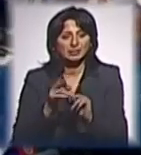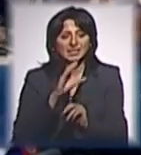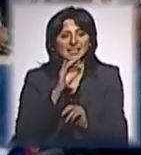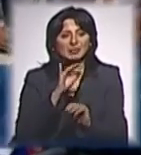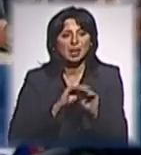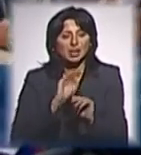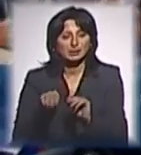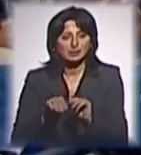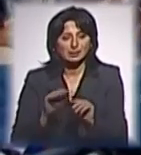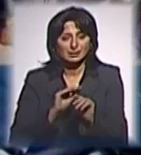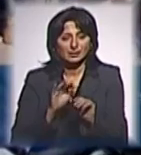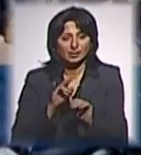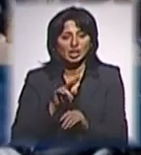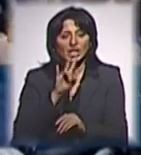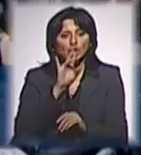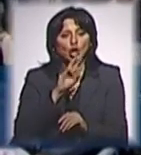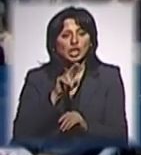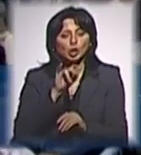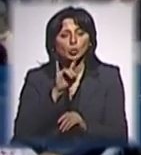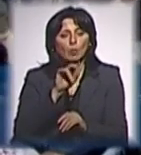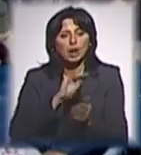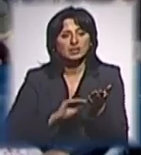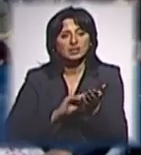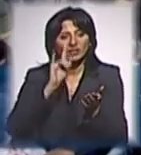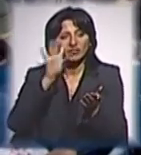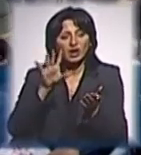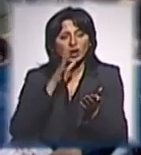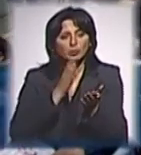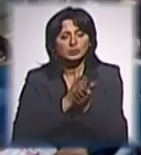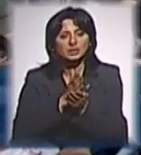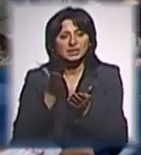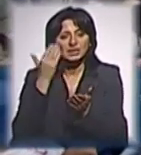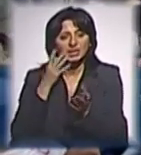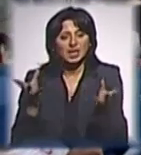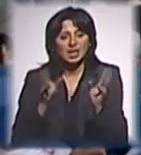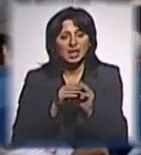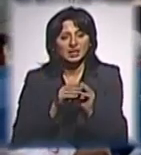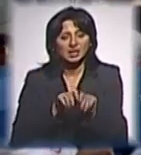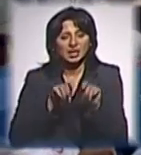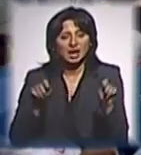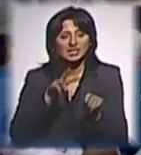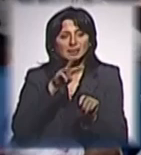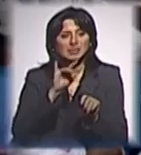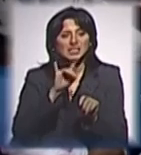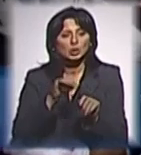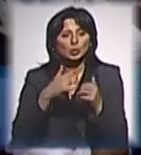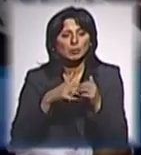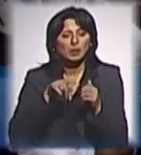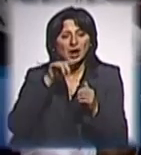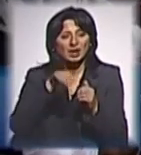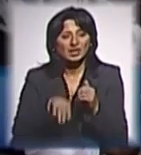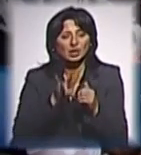არჩევნებში, რომელიც ნოდარ დუმბაძესთან ერთად, რამოდენიმე წლის წინ ერთად გახსნეს მზიური მათ.